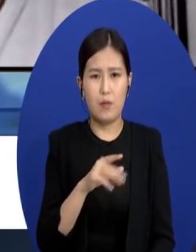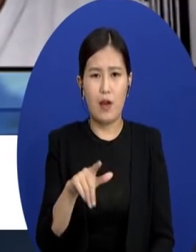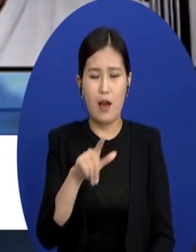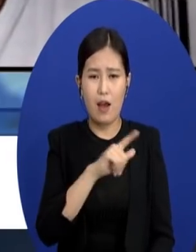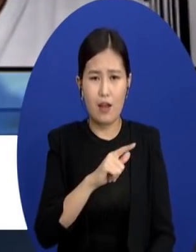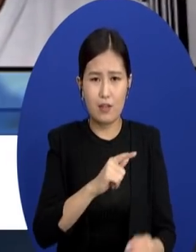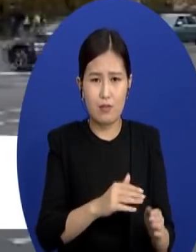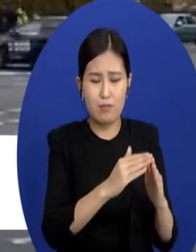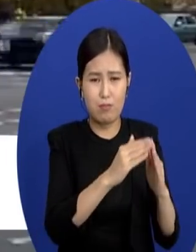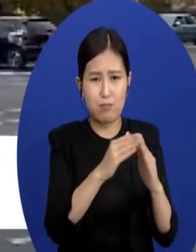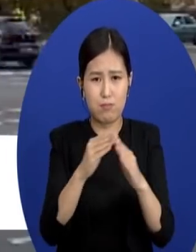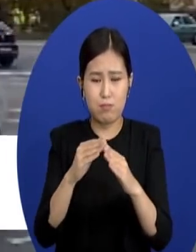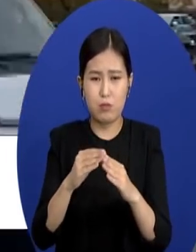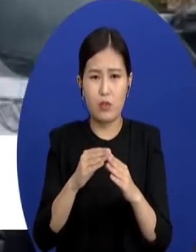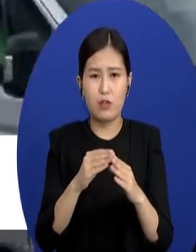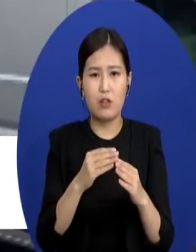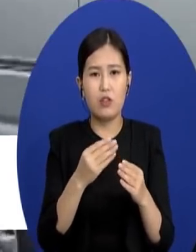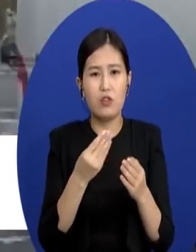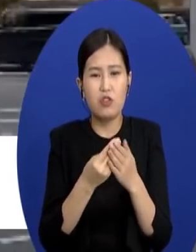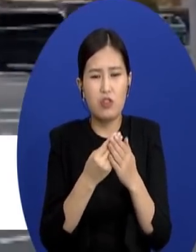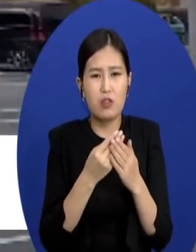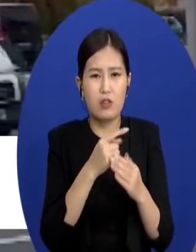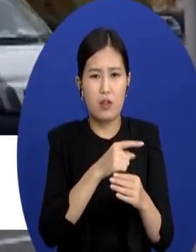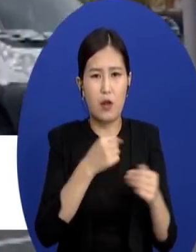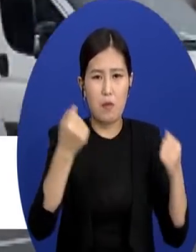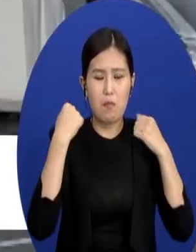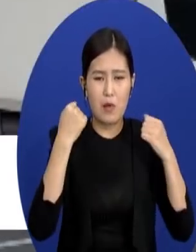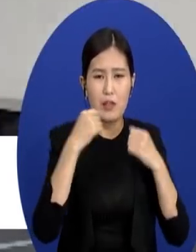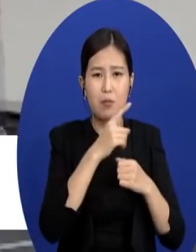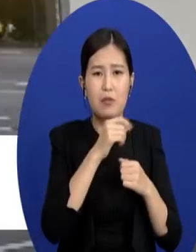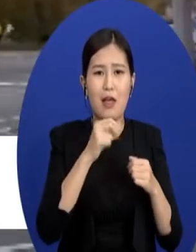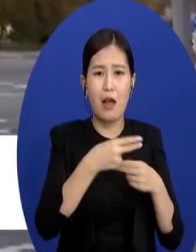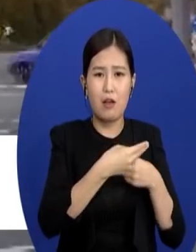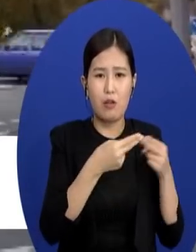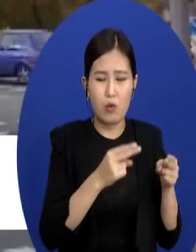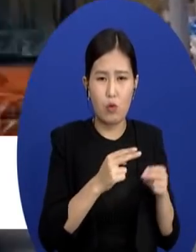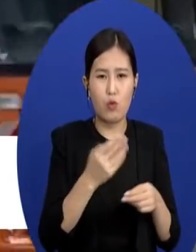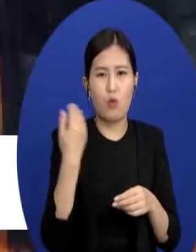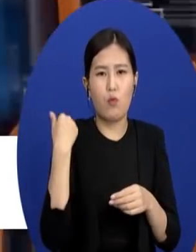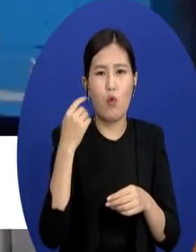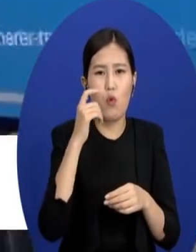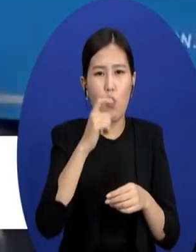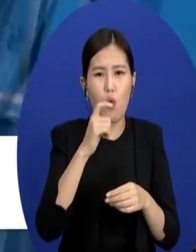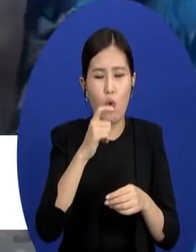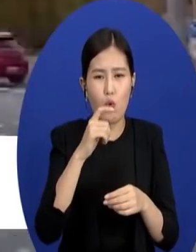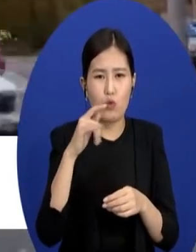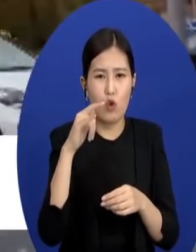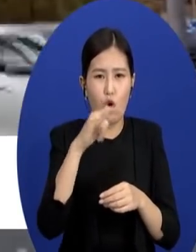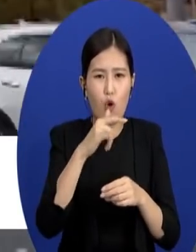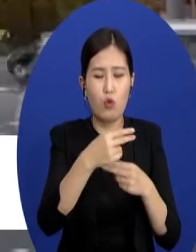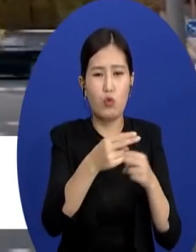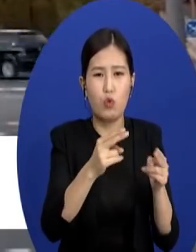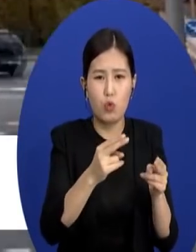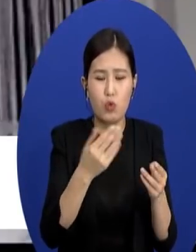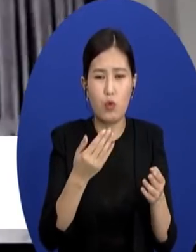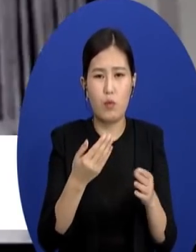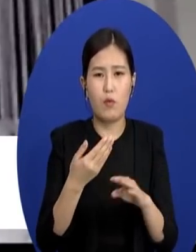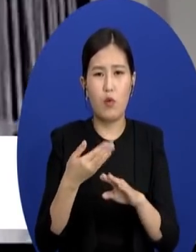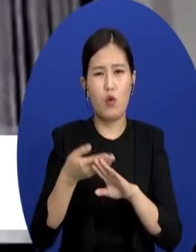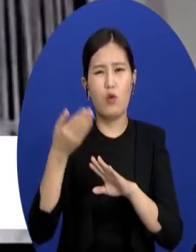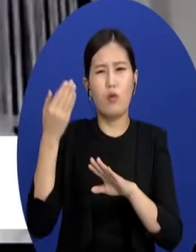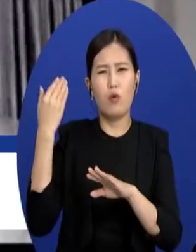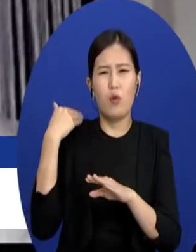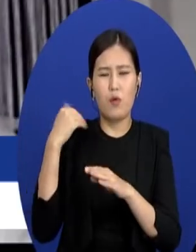ихэнх голтой юм чинь бие тамирын заах, за хуучин хэрглэж байсан нэг онц сууд бэлэнд бол жишээлбэл аль 14 хоногийн өмнөөс эхлүүлээ